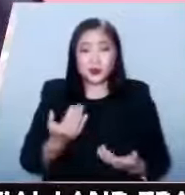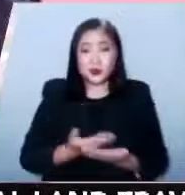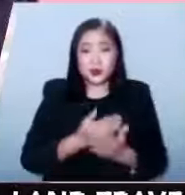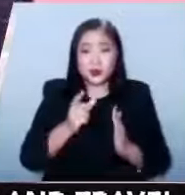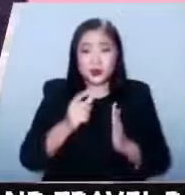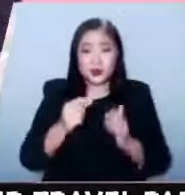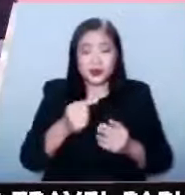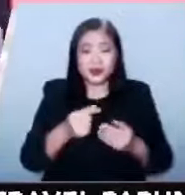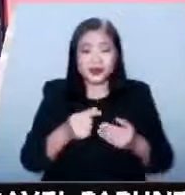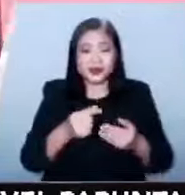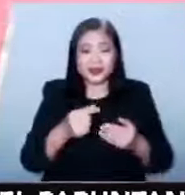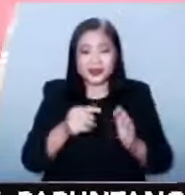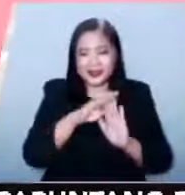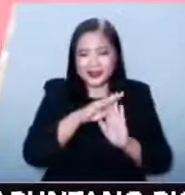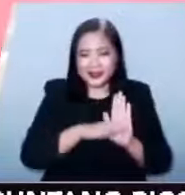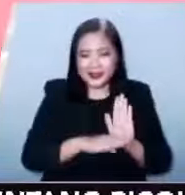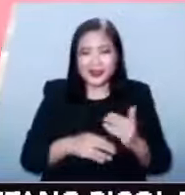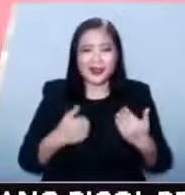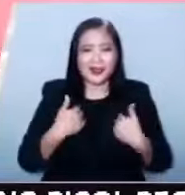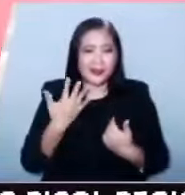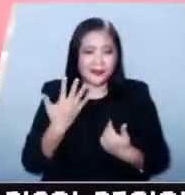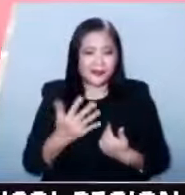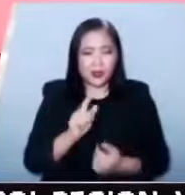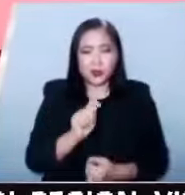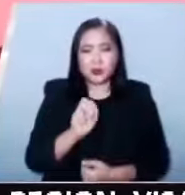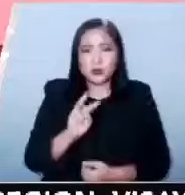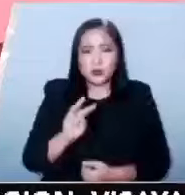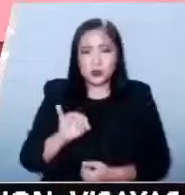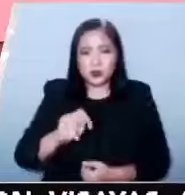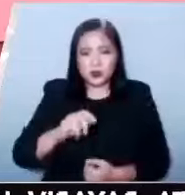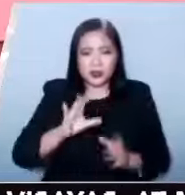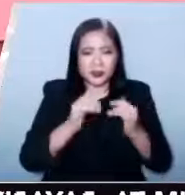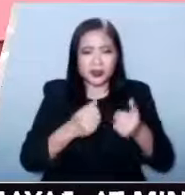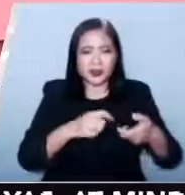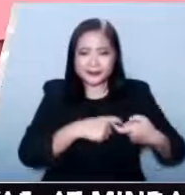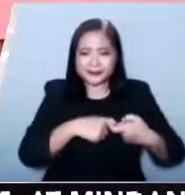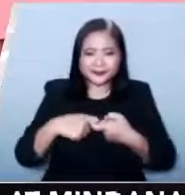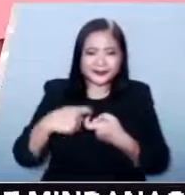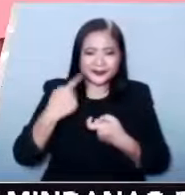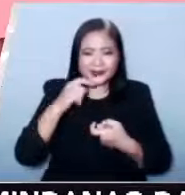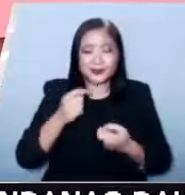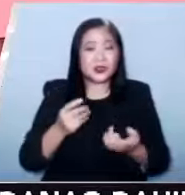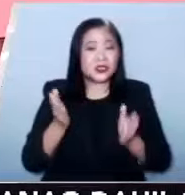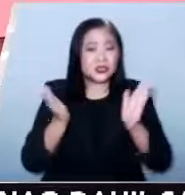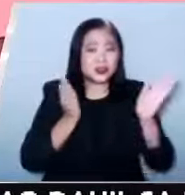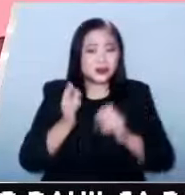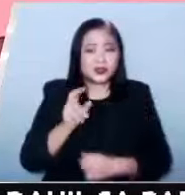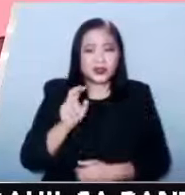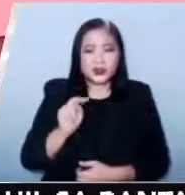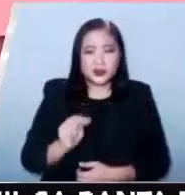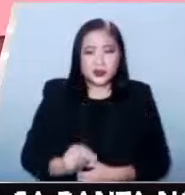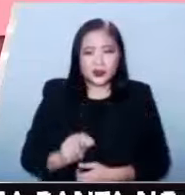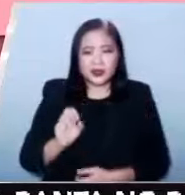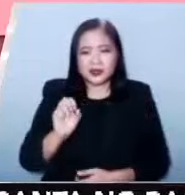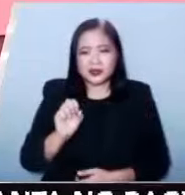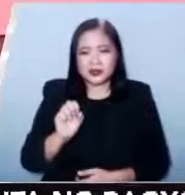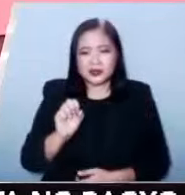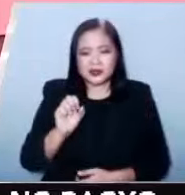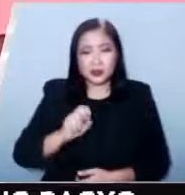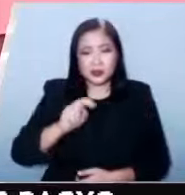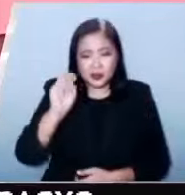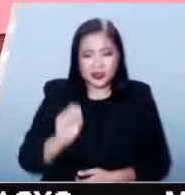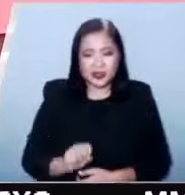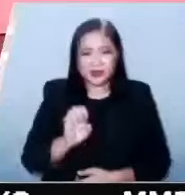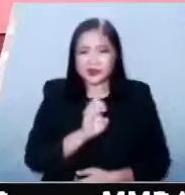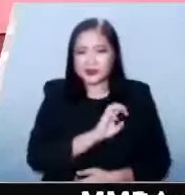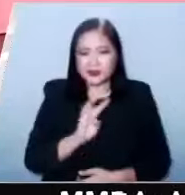service company para serbisyohan ang 5 sector ng Metro Manila. Ang North, South, East, West at Central. Pipiliin